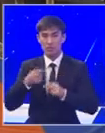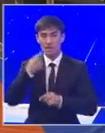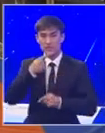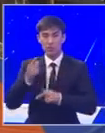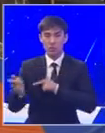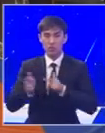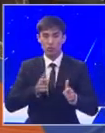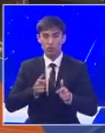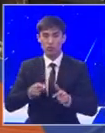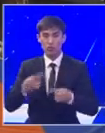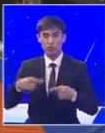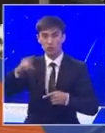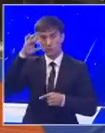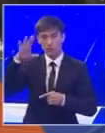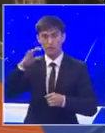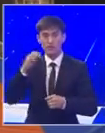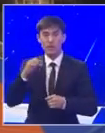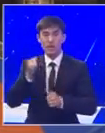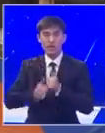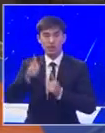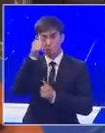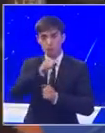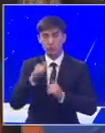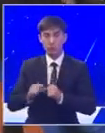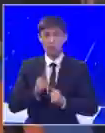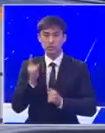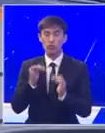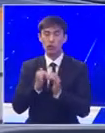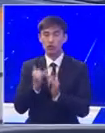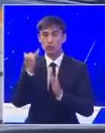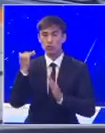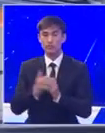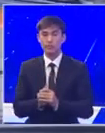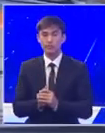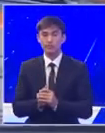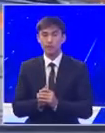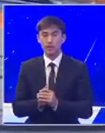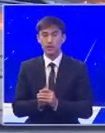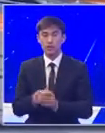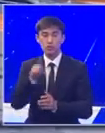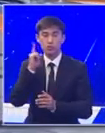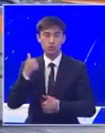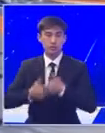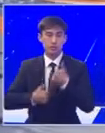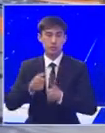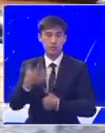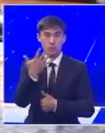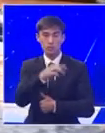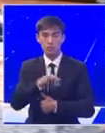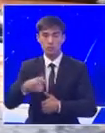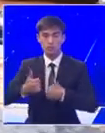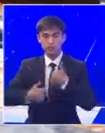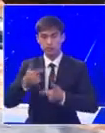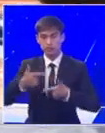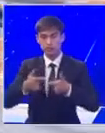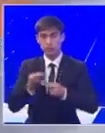о подготовке юных спортсменов, то с каждым годом их мастерство в борьбе растет. В юношеской возрастной категории на схватку дается 5 минут. За это время